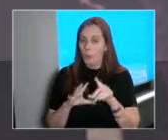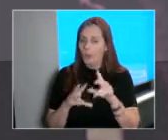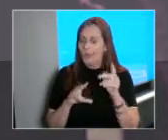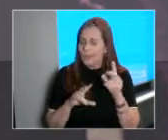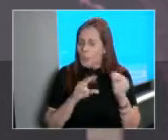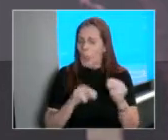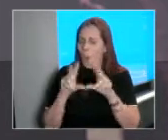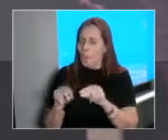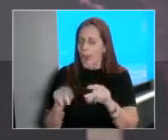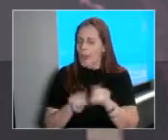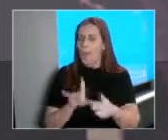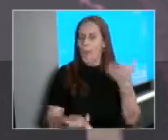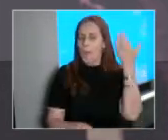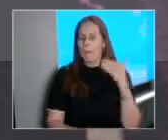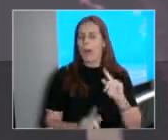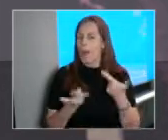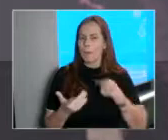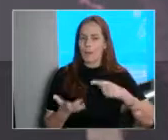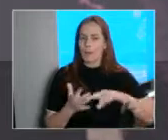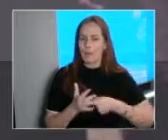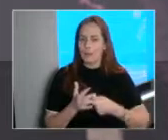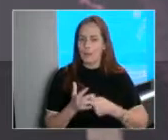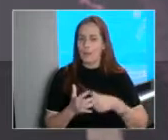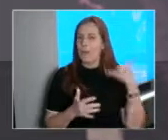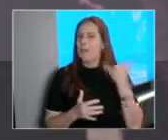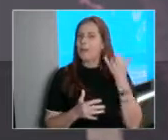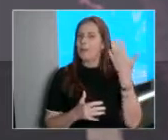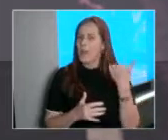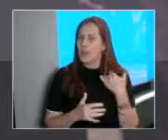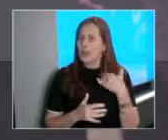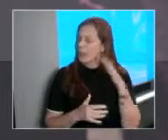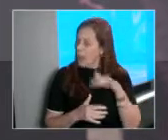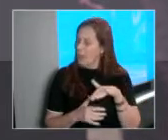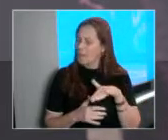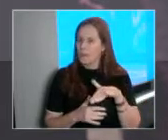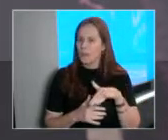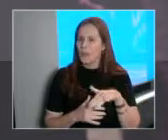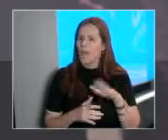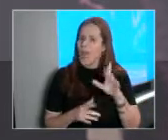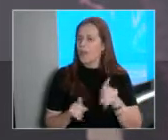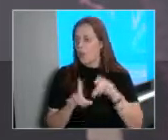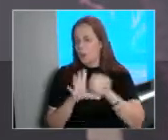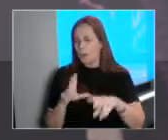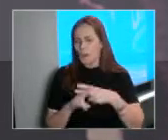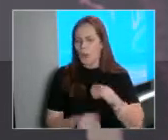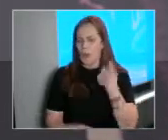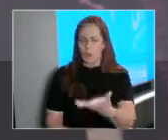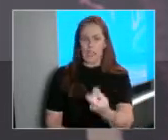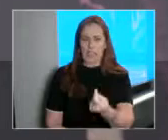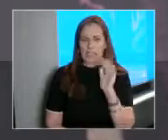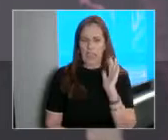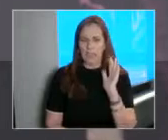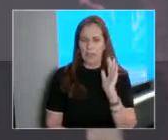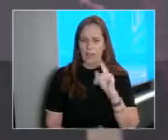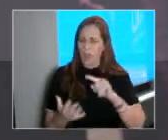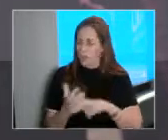דומה לסוג הפילנטרופיה שלו. למה? לאורך שנים היה מה שנקרא, וגם בתקופתו, פילנטרופיה מסורתית. אני נותן צ'ק,